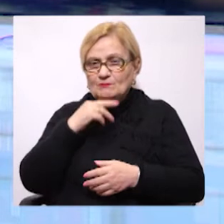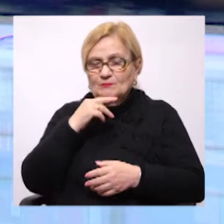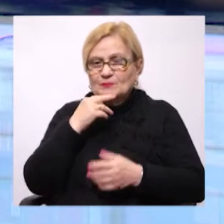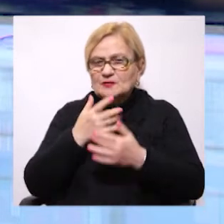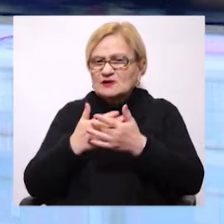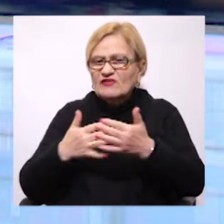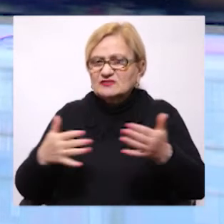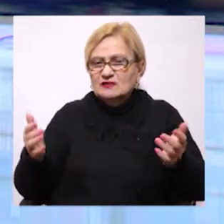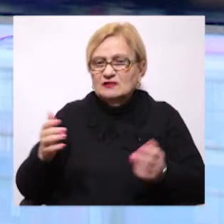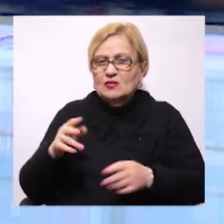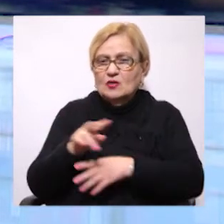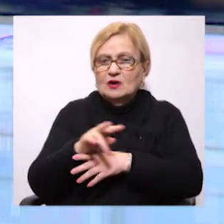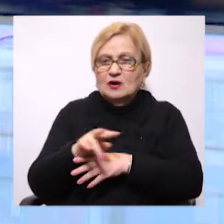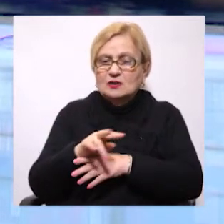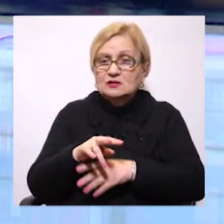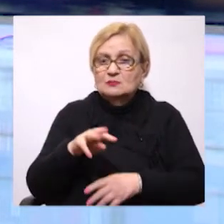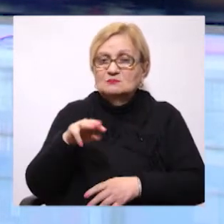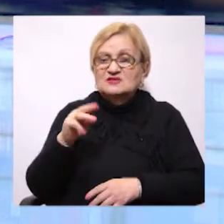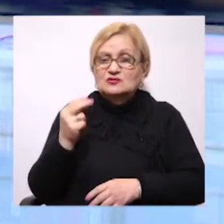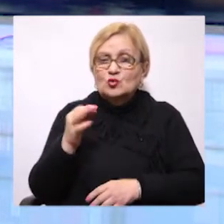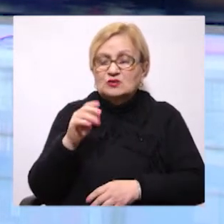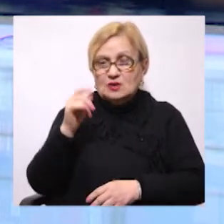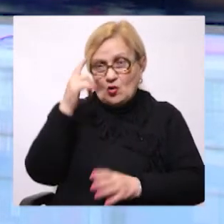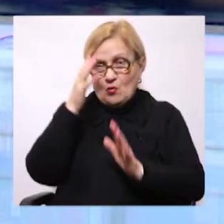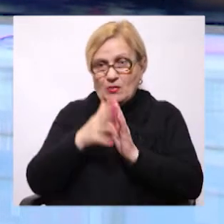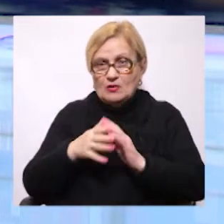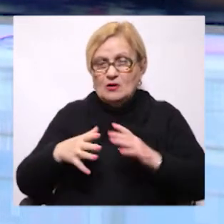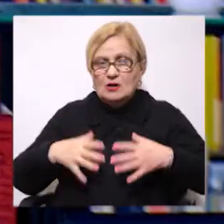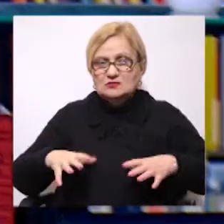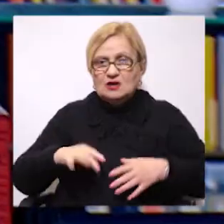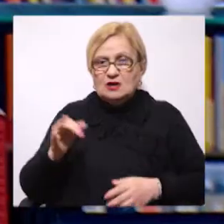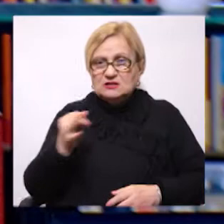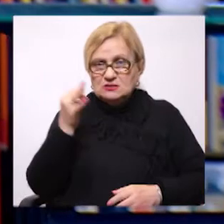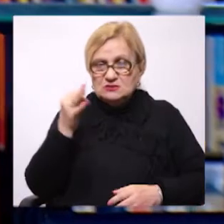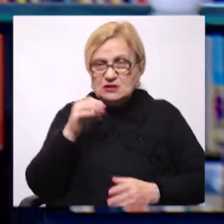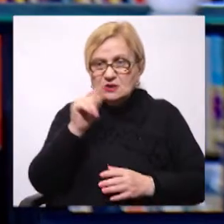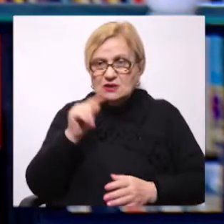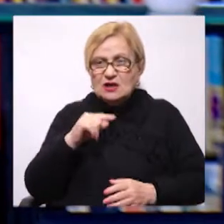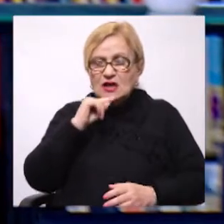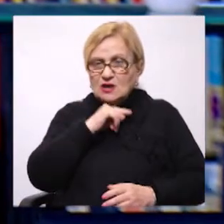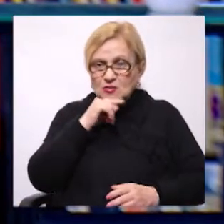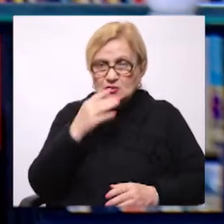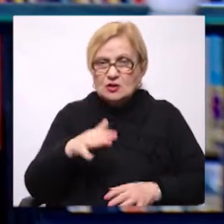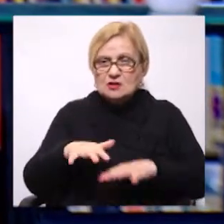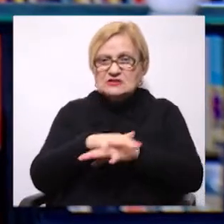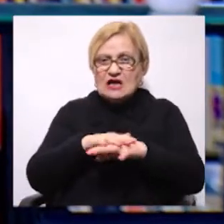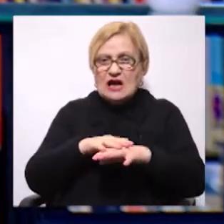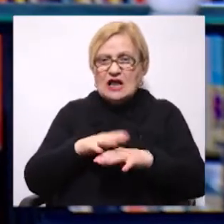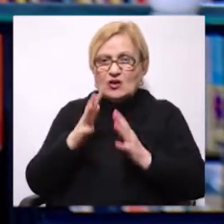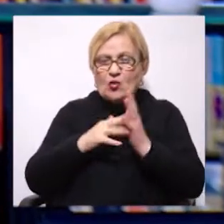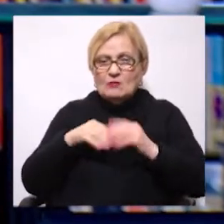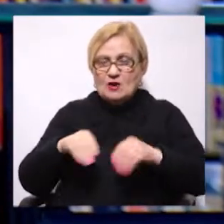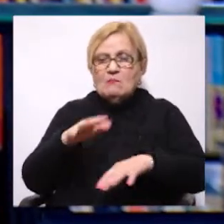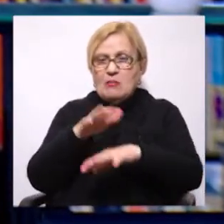მრავალფეროვანია: ლიტერატურათმცოდნეობა, საკითხები, საქართველოს ისტორიის საკითხები, ეკონომიკის, სახალხო მეურნეობის, საბანკო